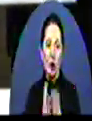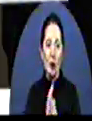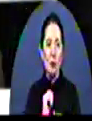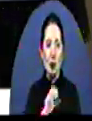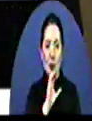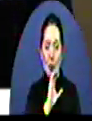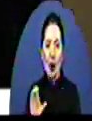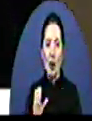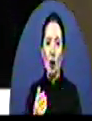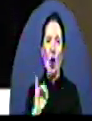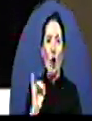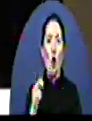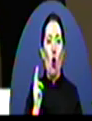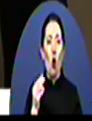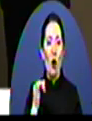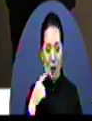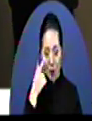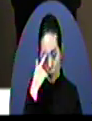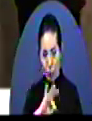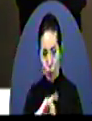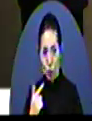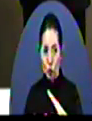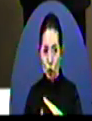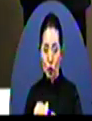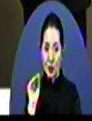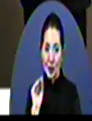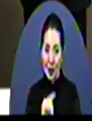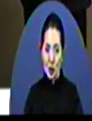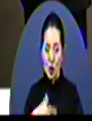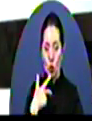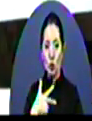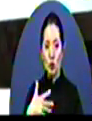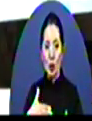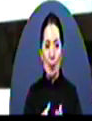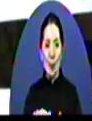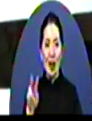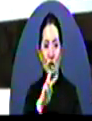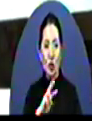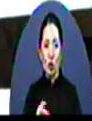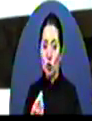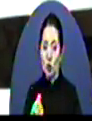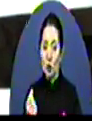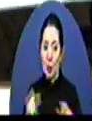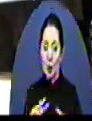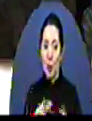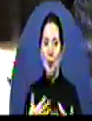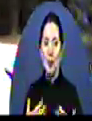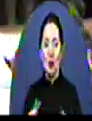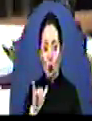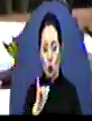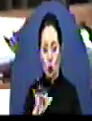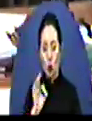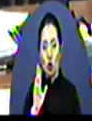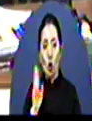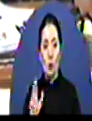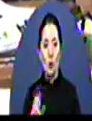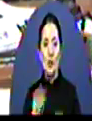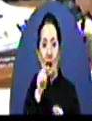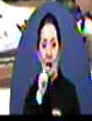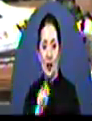байгууллага Койкагийн Монгол дахь суурин төлөөлөгчийн газраас 35,000 Америк долларын үн бүхий эд материалыг улсын онцгой комисс